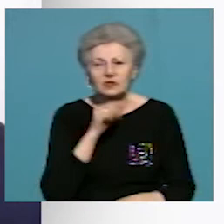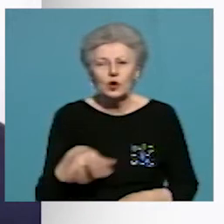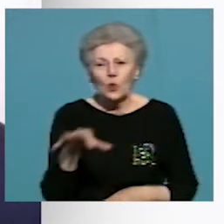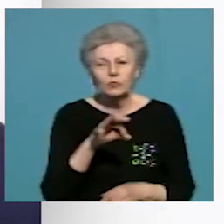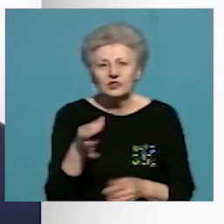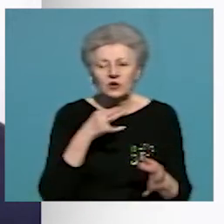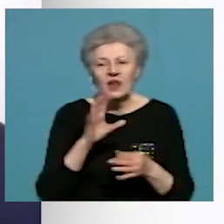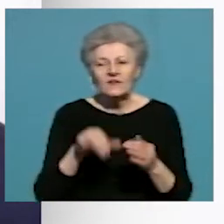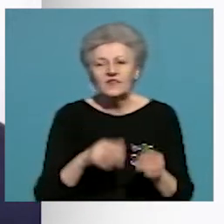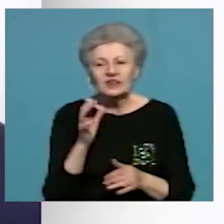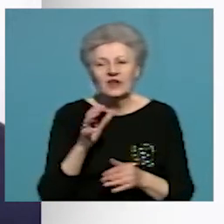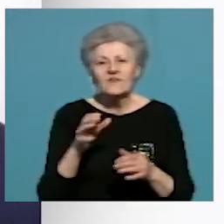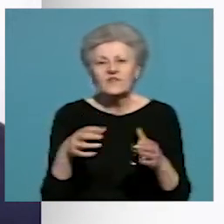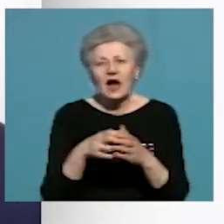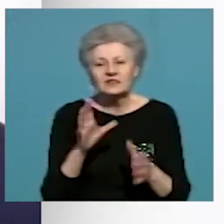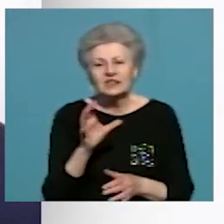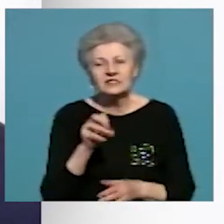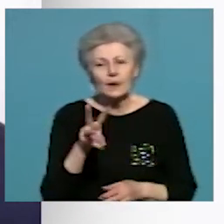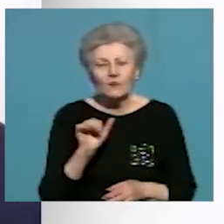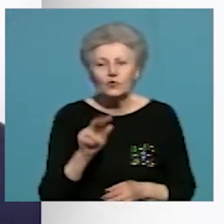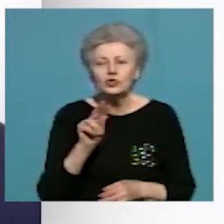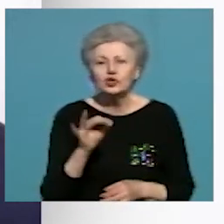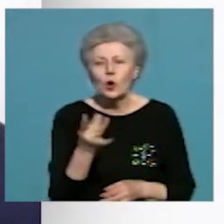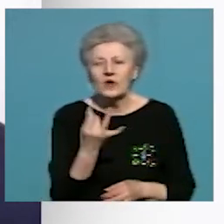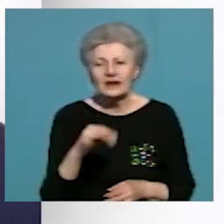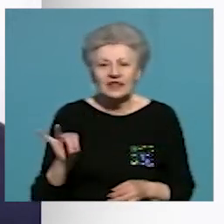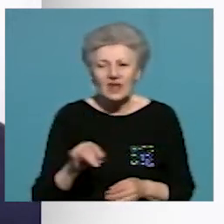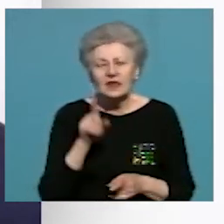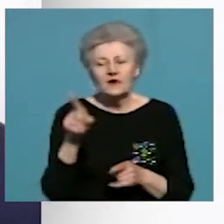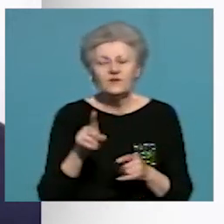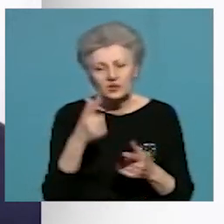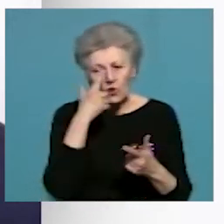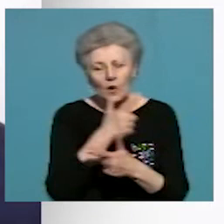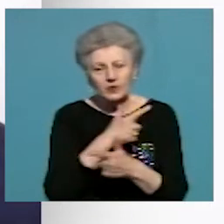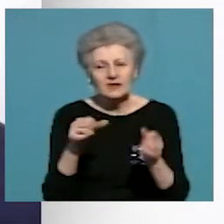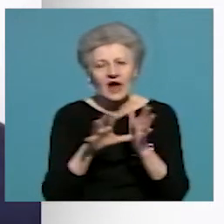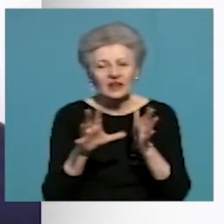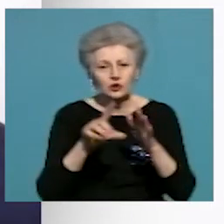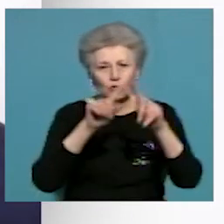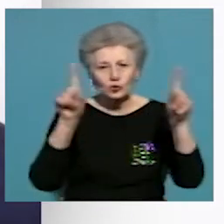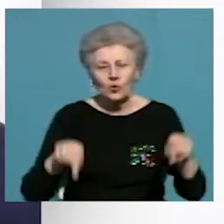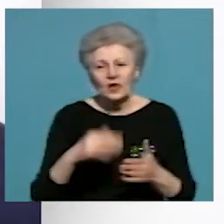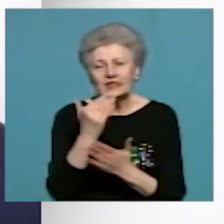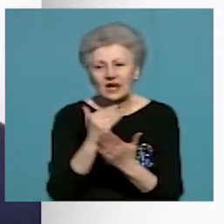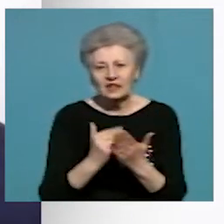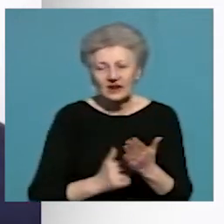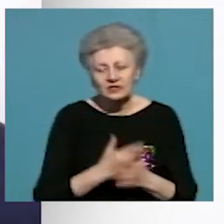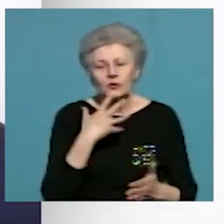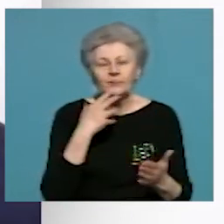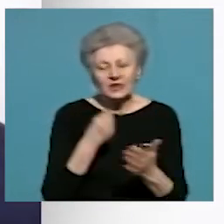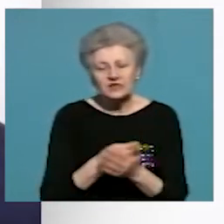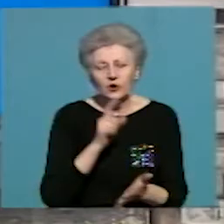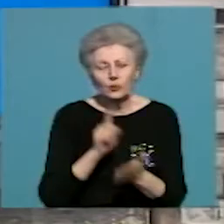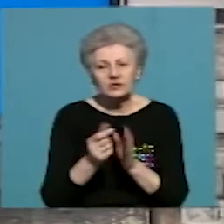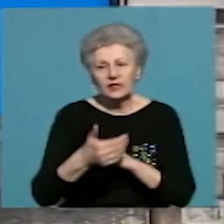фракції «Самопоміч» Михайло Чорней. Він оприлюднив свою електронну декларацію на сайті НАЗК. Раніше свою кандидатуру на посаду голови